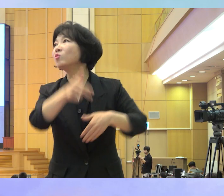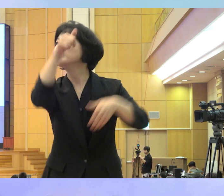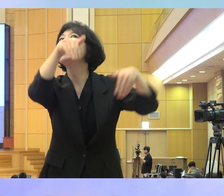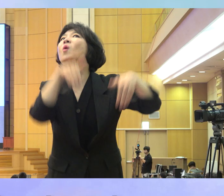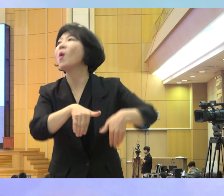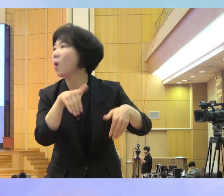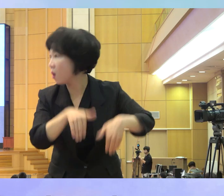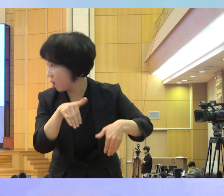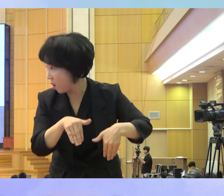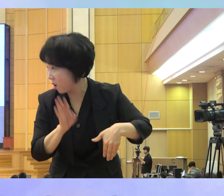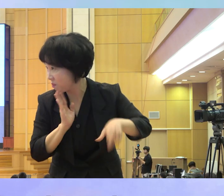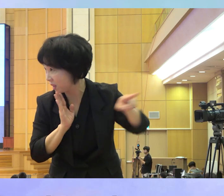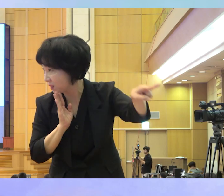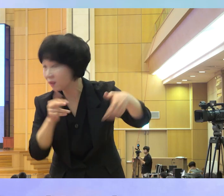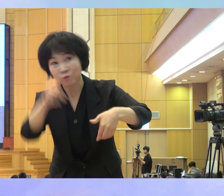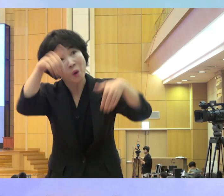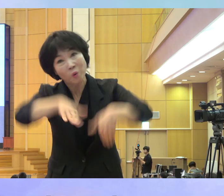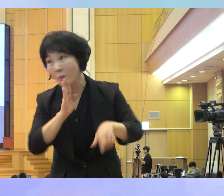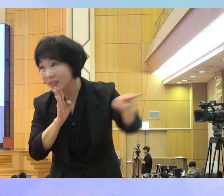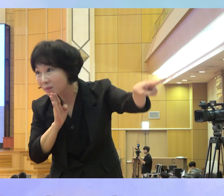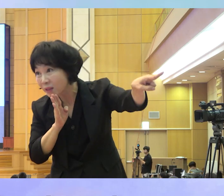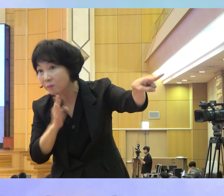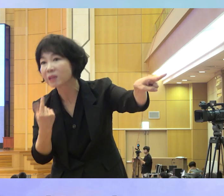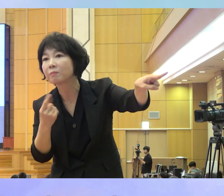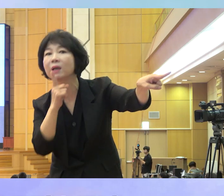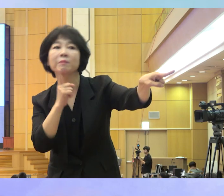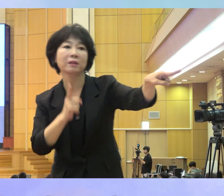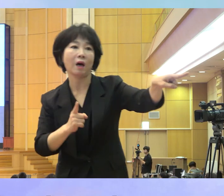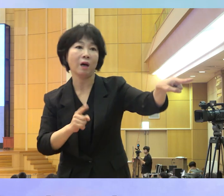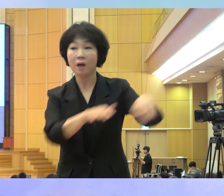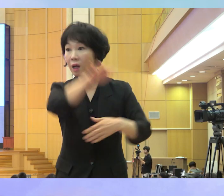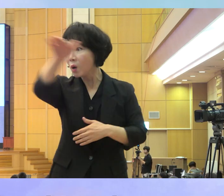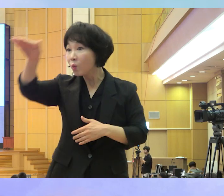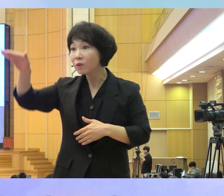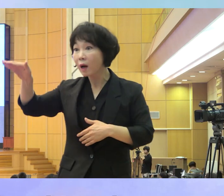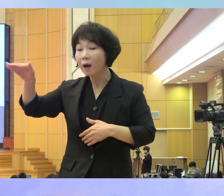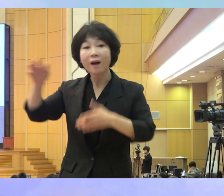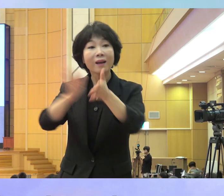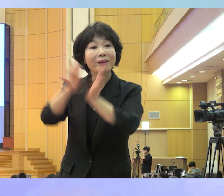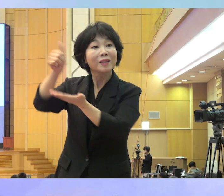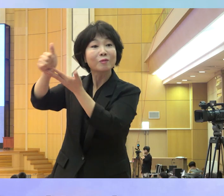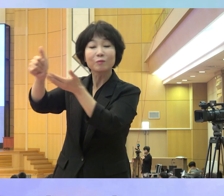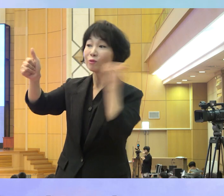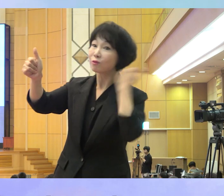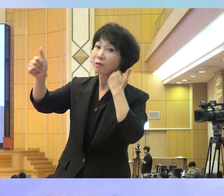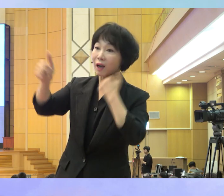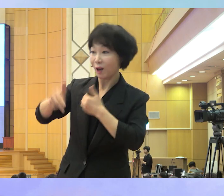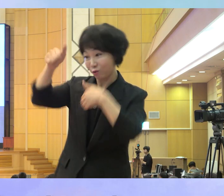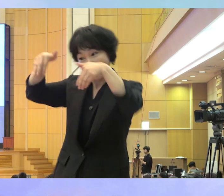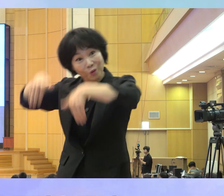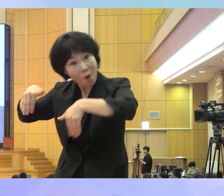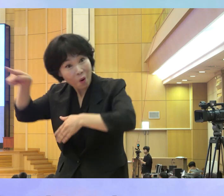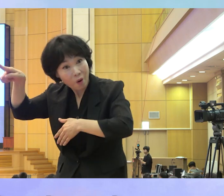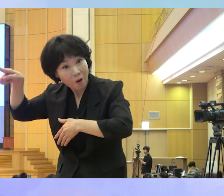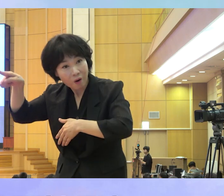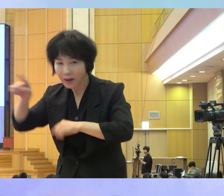오늘 우리는 이미 알고 있는 바, 예수님은 그리스도지 선지자라고 하면 안 되지요.